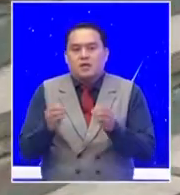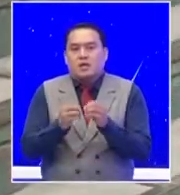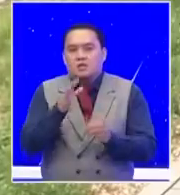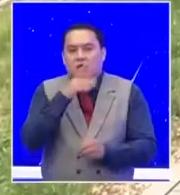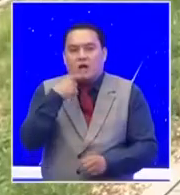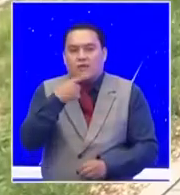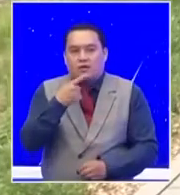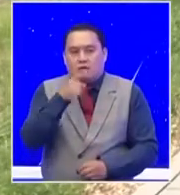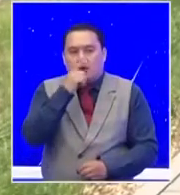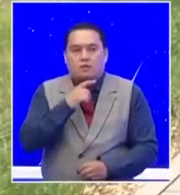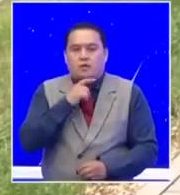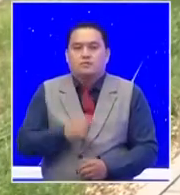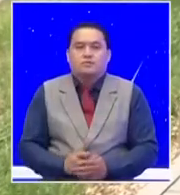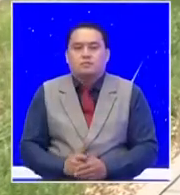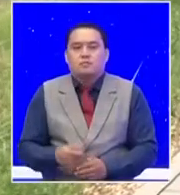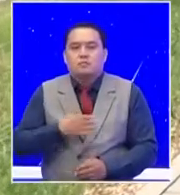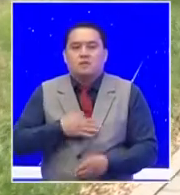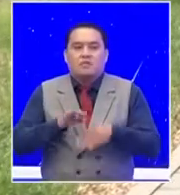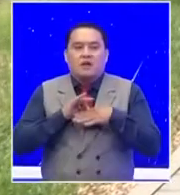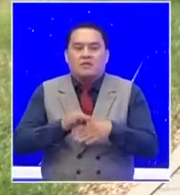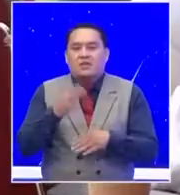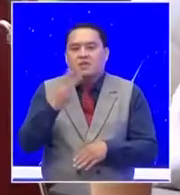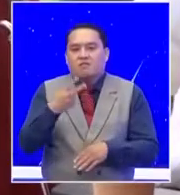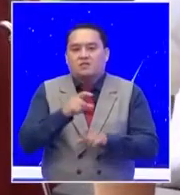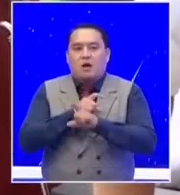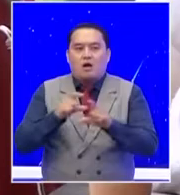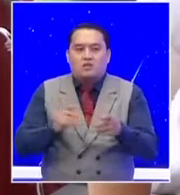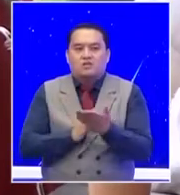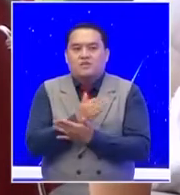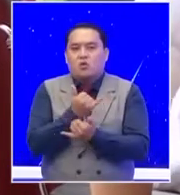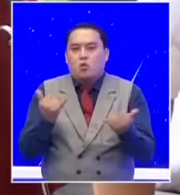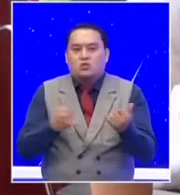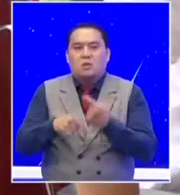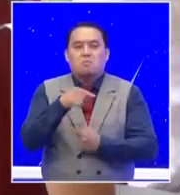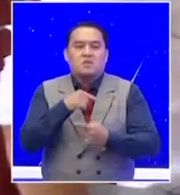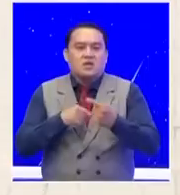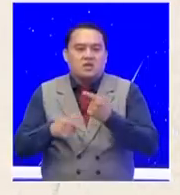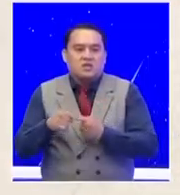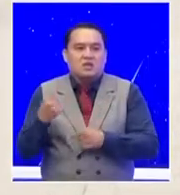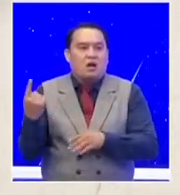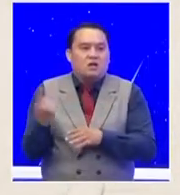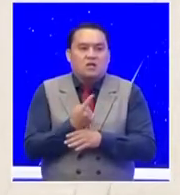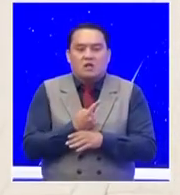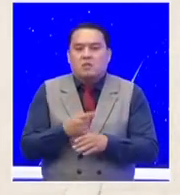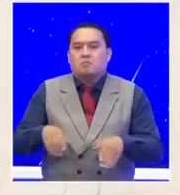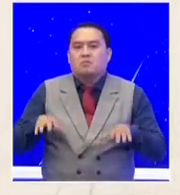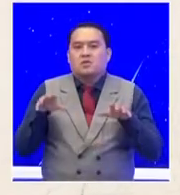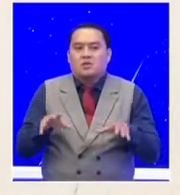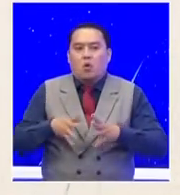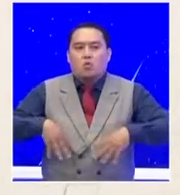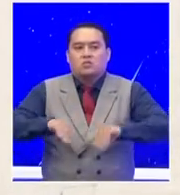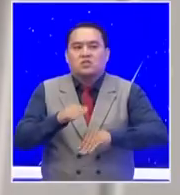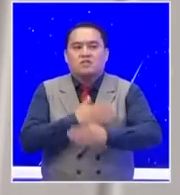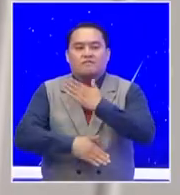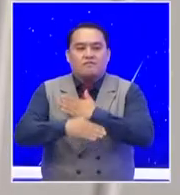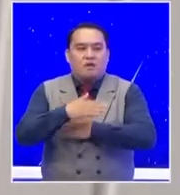уже. Подобный эксперимент мы провели на более чем 20 объектах сферы услуг малого бизнеса. И ни один, по словам председателя общества